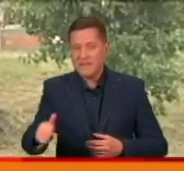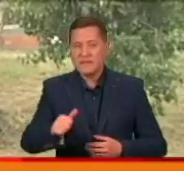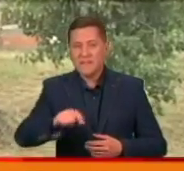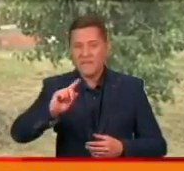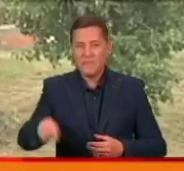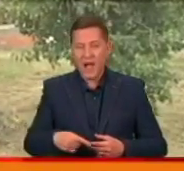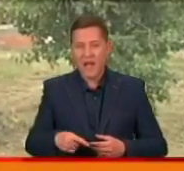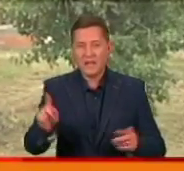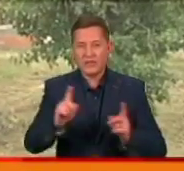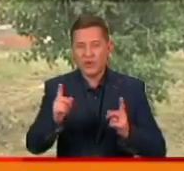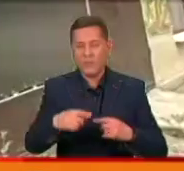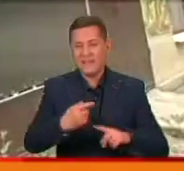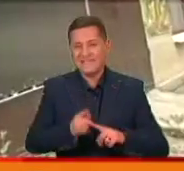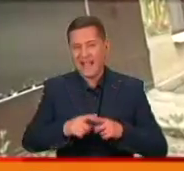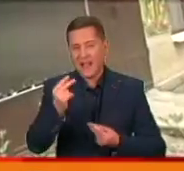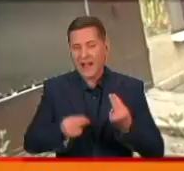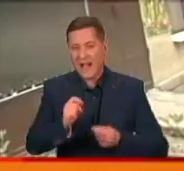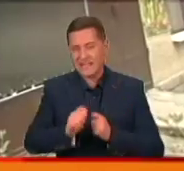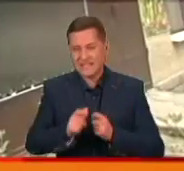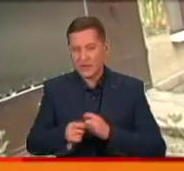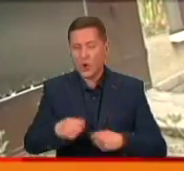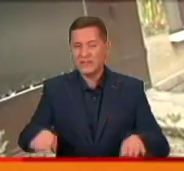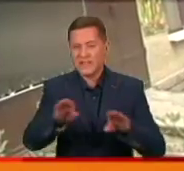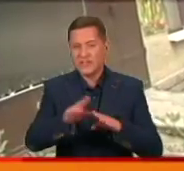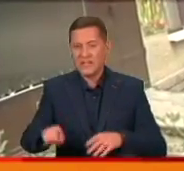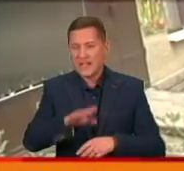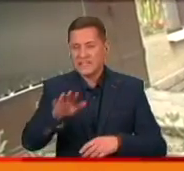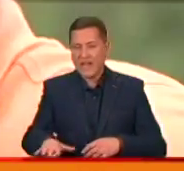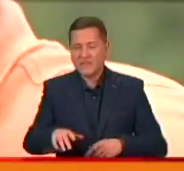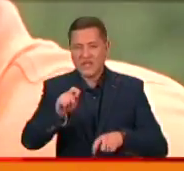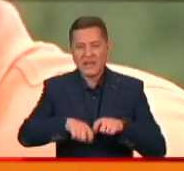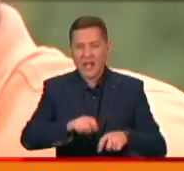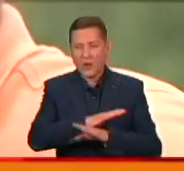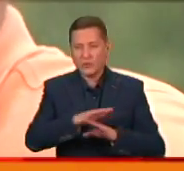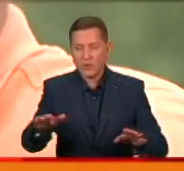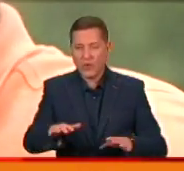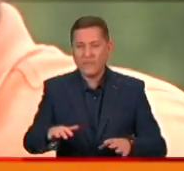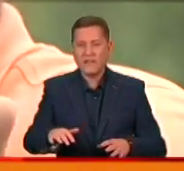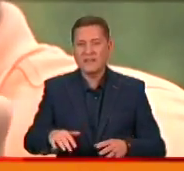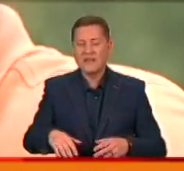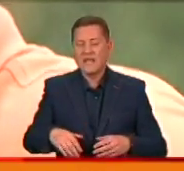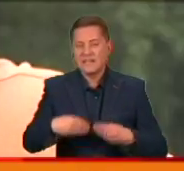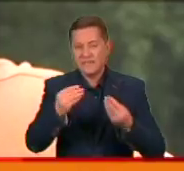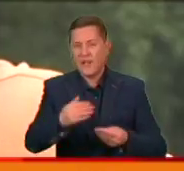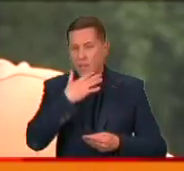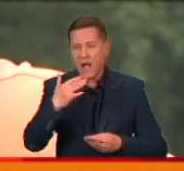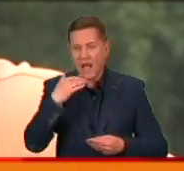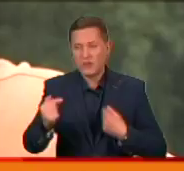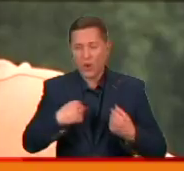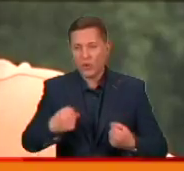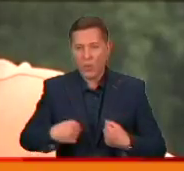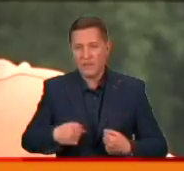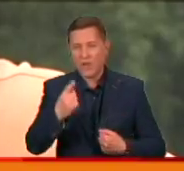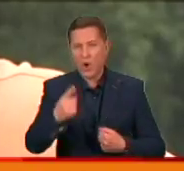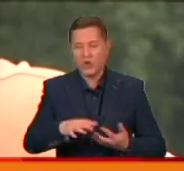під лотерею, зачинили назавжди. Ніким не контрольовані азартні ігри завдали чимало клопоту односельцям, каже Юрій. Є